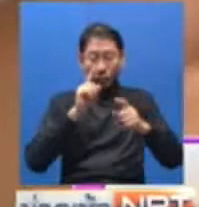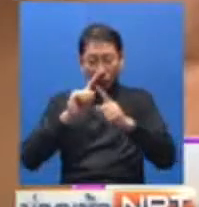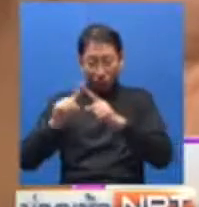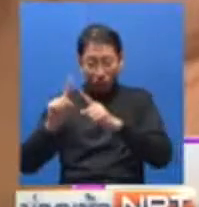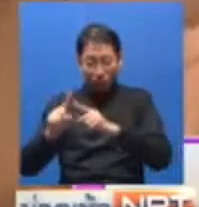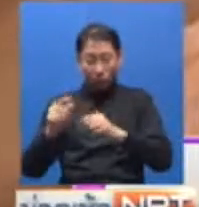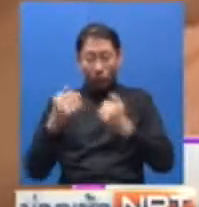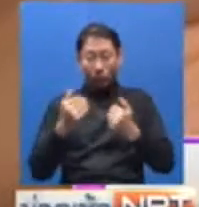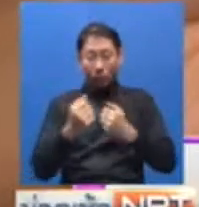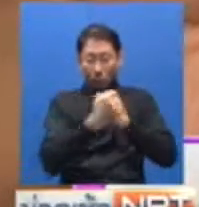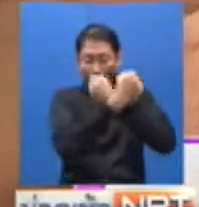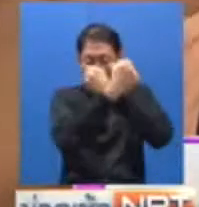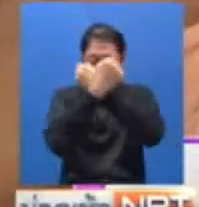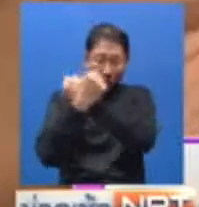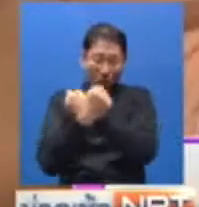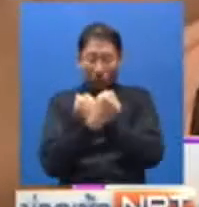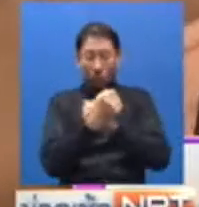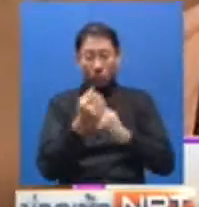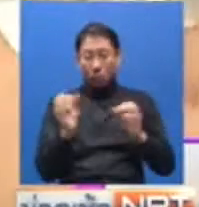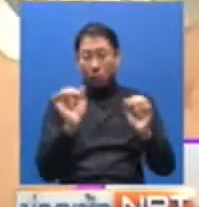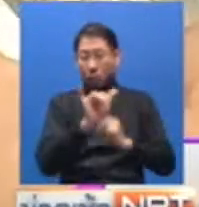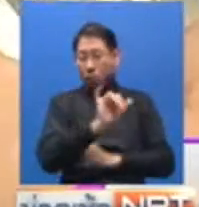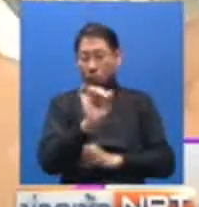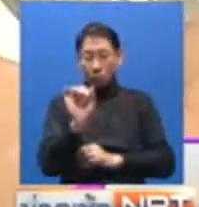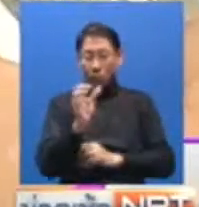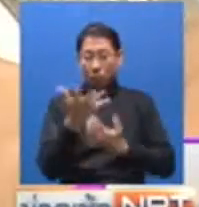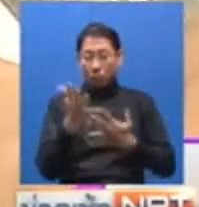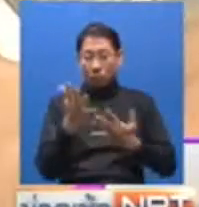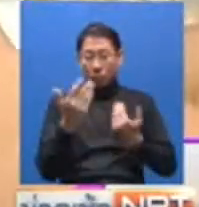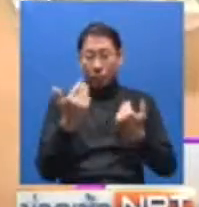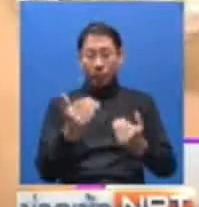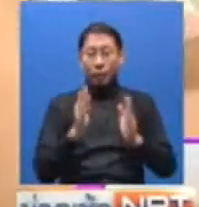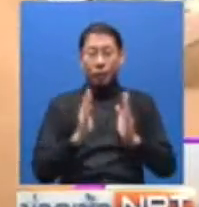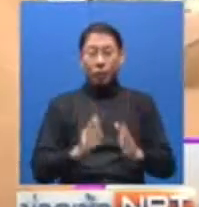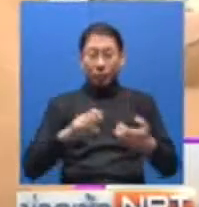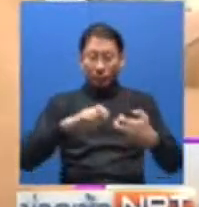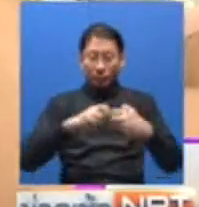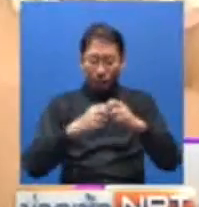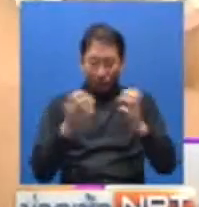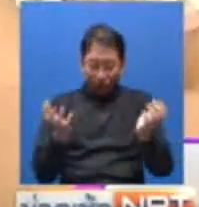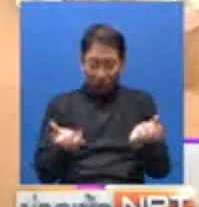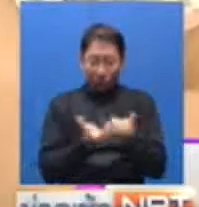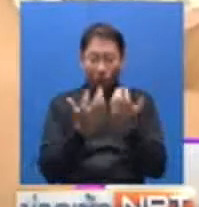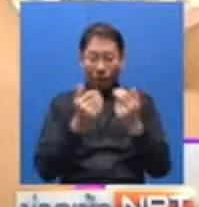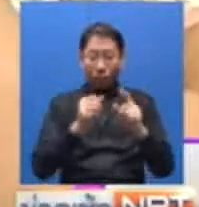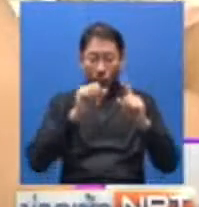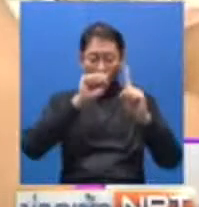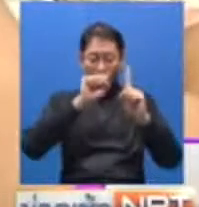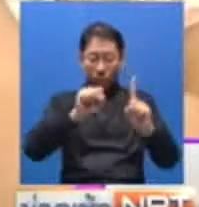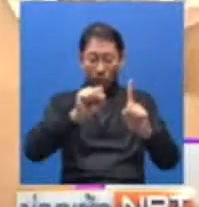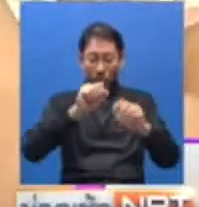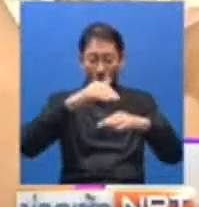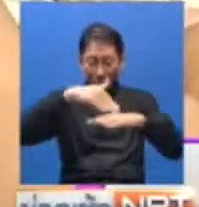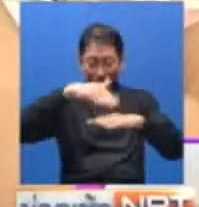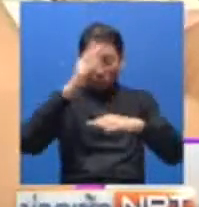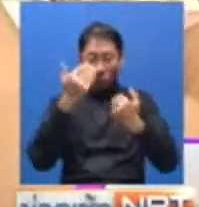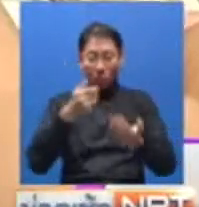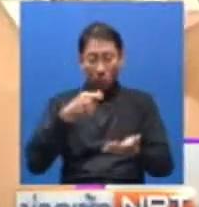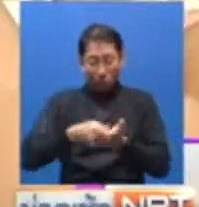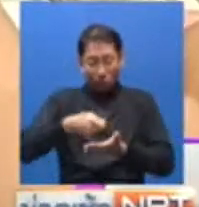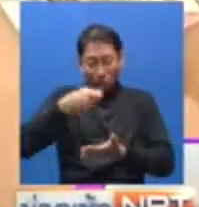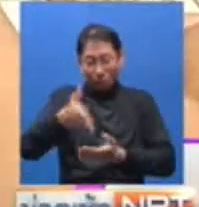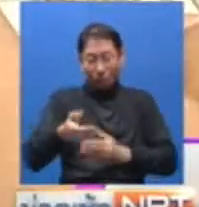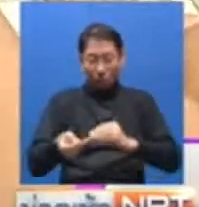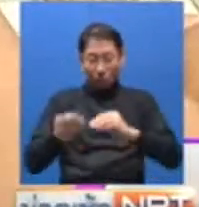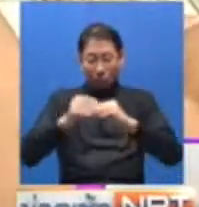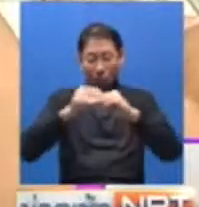ที่ยังไม่มีระบบป้องกันมัลแวร์แปลกปลอมเหล่านี้ซึ่งขณะนี้มีผู้ได้รับผลกระทบแล้วนับแสนรายที่ต้องเสียเงินเพิ่มขึ้นจาก